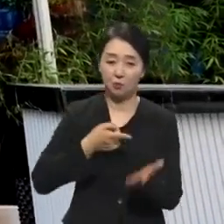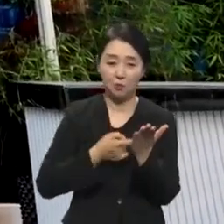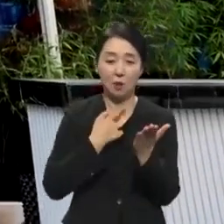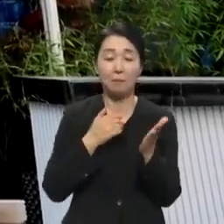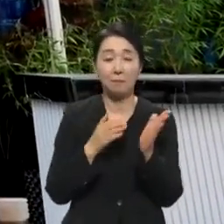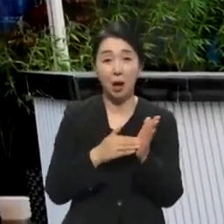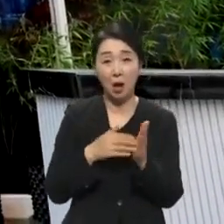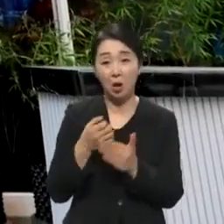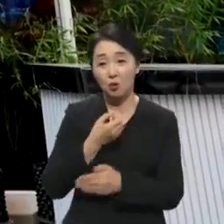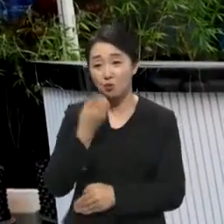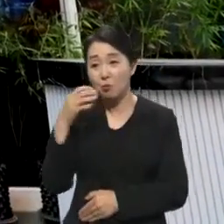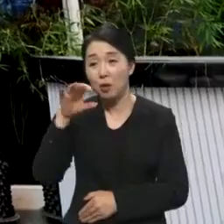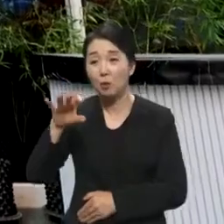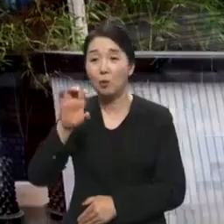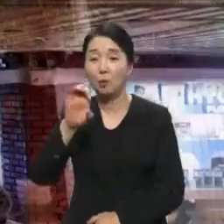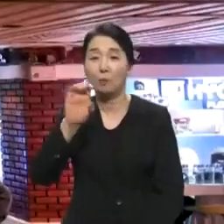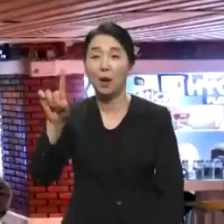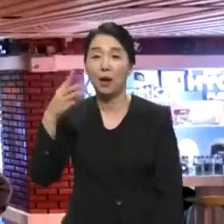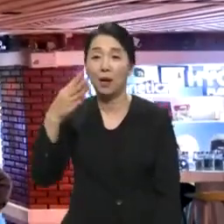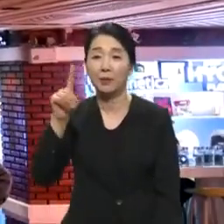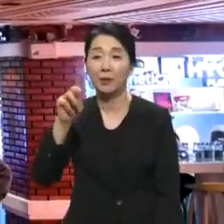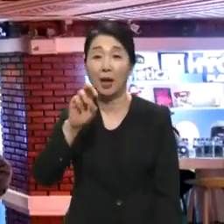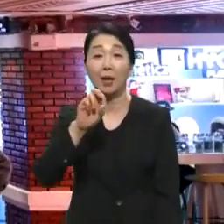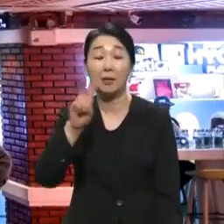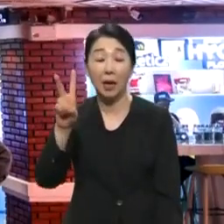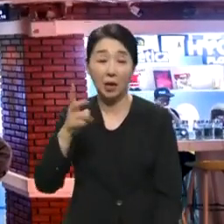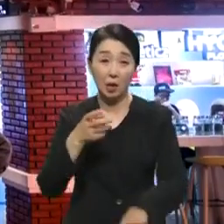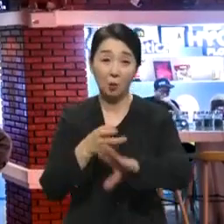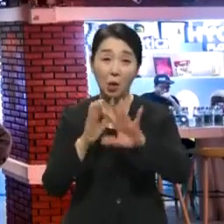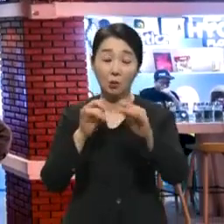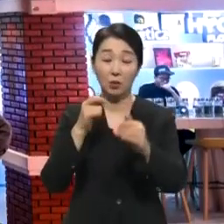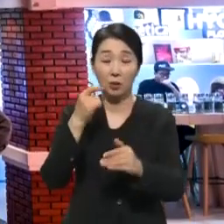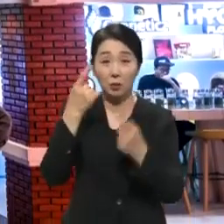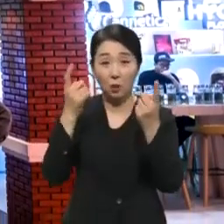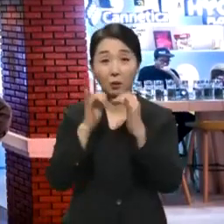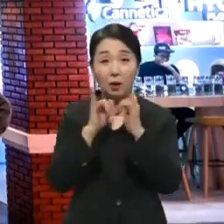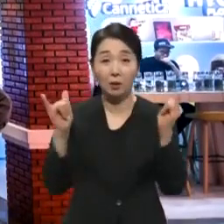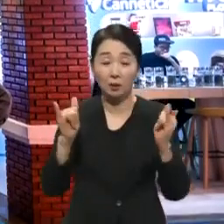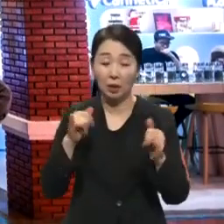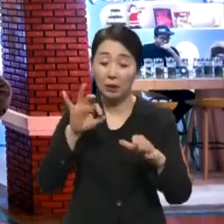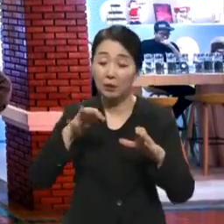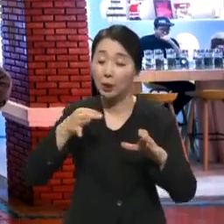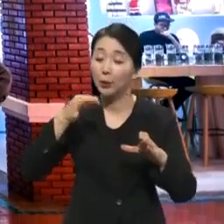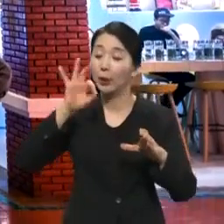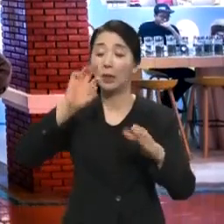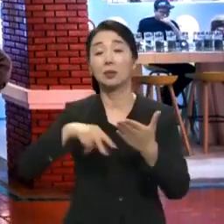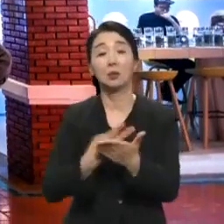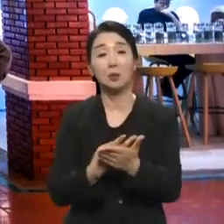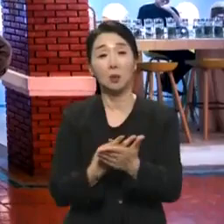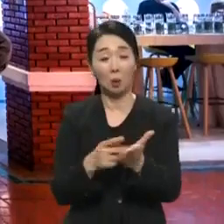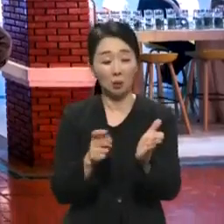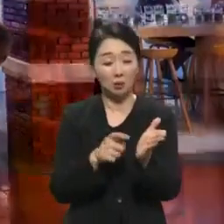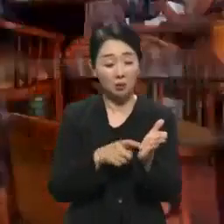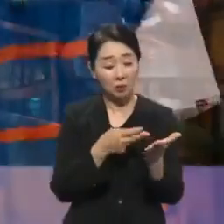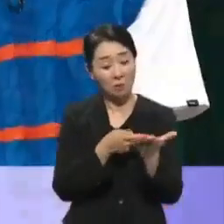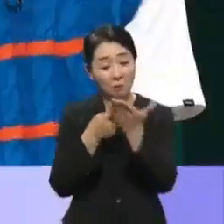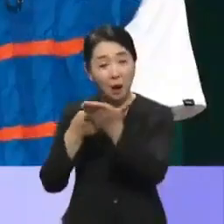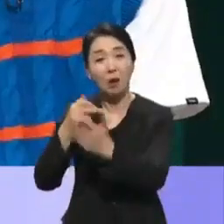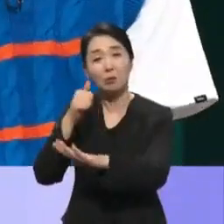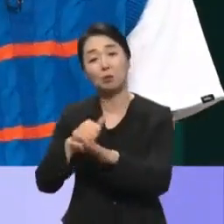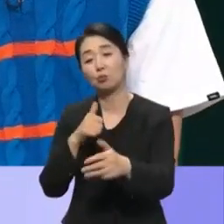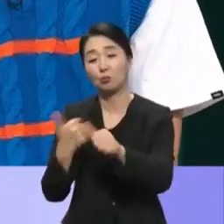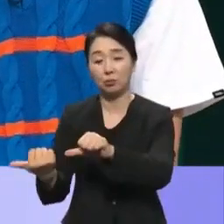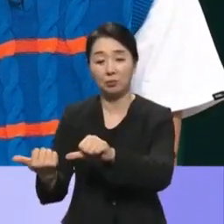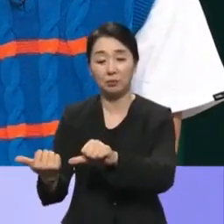태국 유명 휴양지 파타에 산 외국인 관광객이 차를 마시다가 의식을 잃고 쓰러졌어요 근데 이제 응급실로 이송이 됐는데 안타깝게도